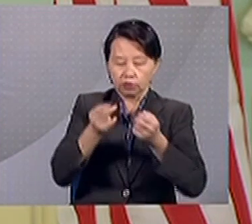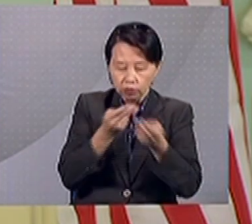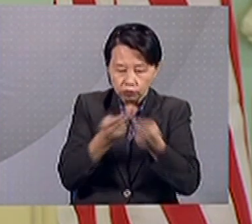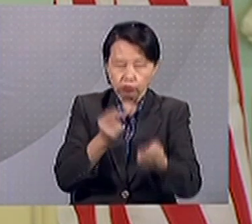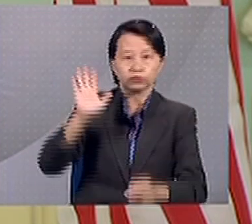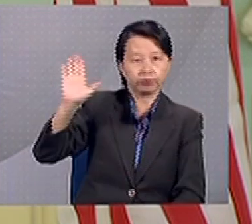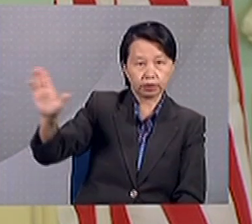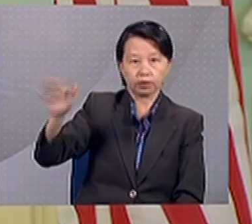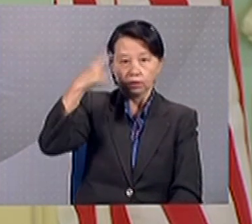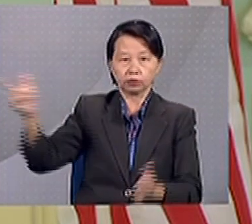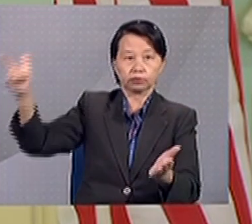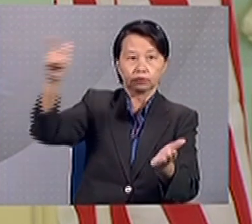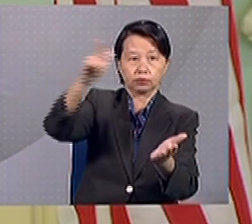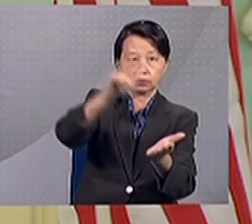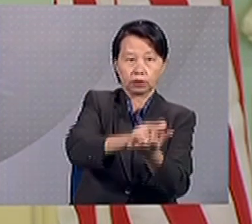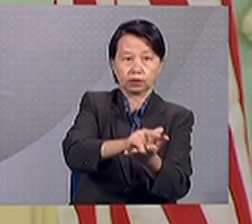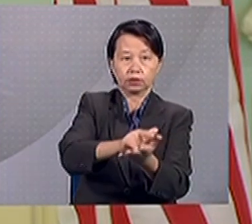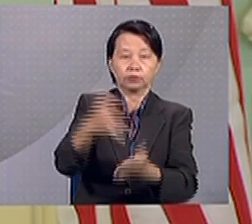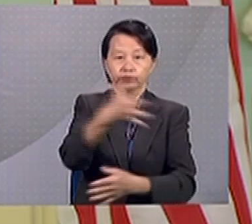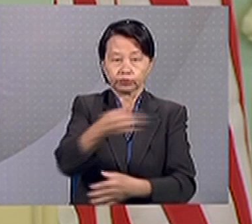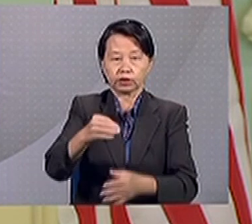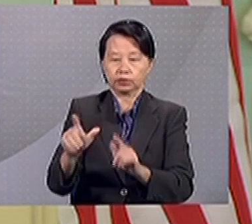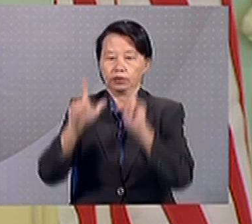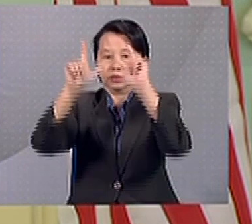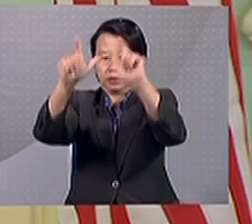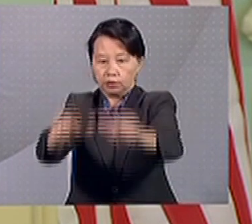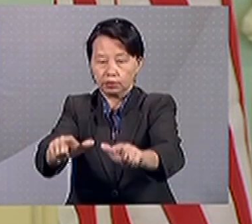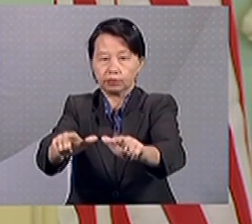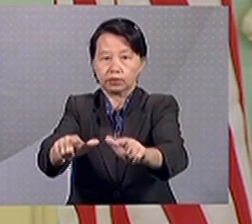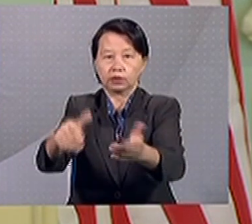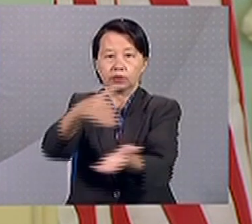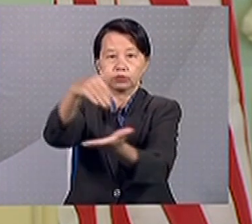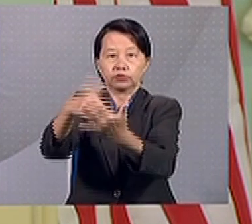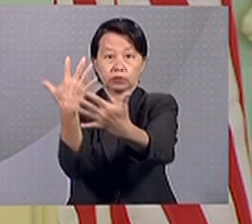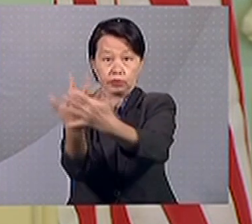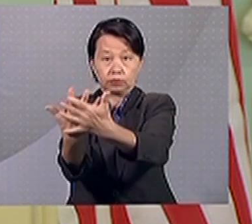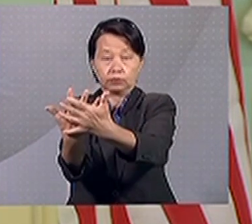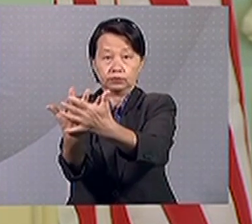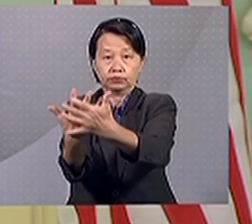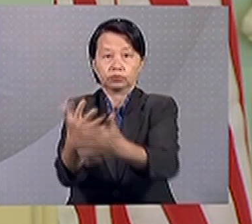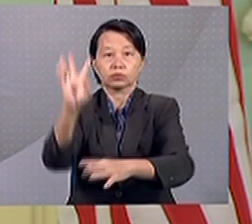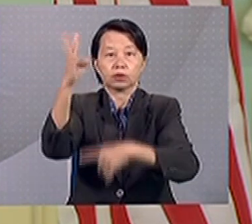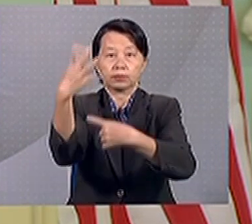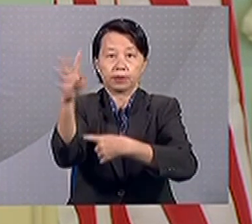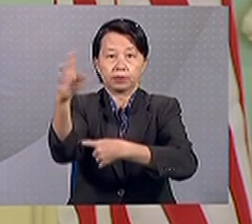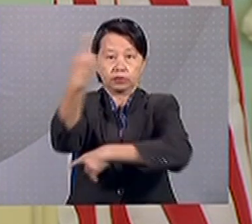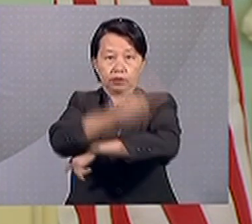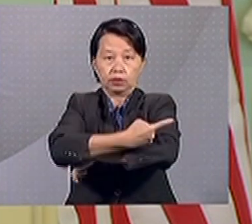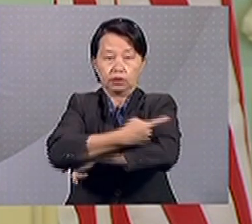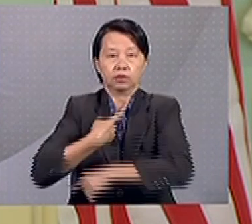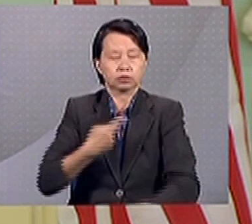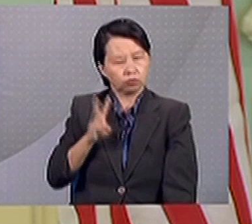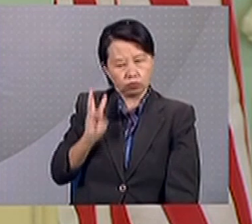menguruskan mereka untuk pulang dan ditempatkan mereka di pusat-pusat kuarantin selama 14 hari yang